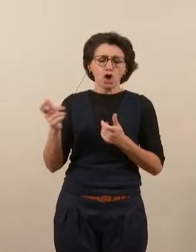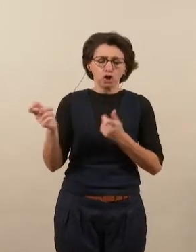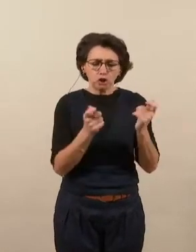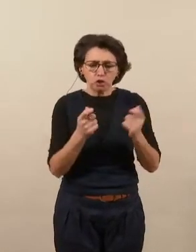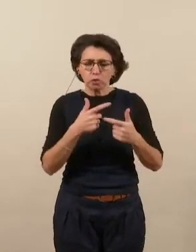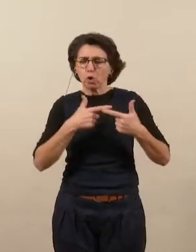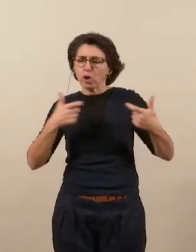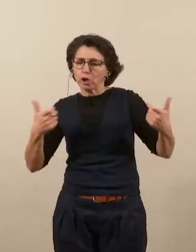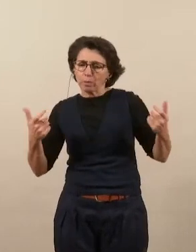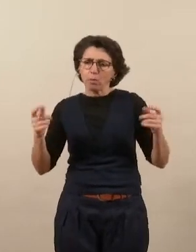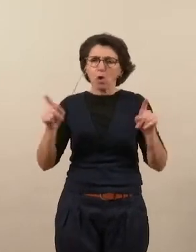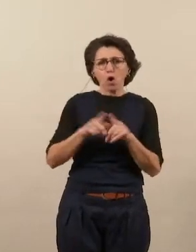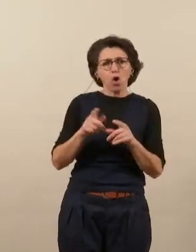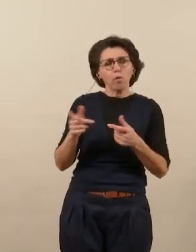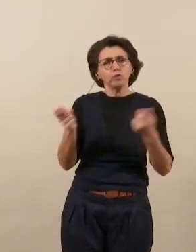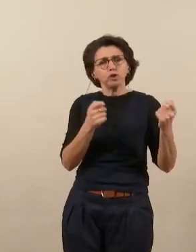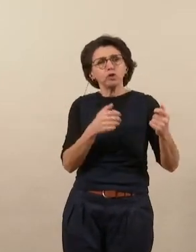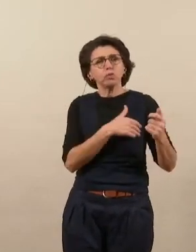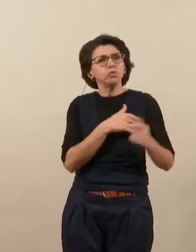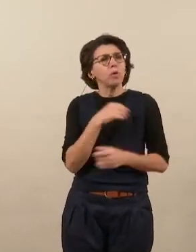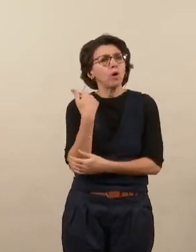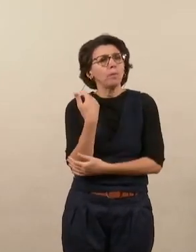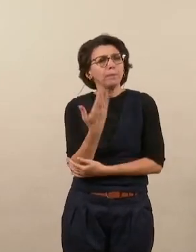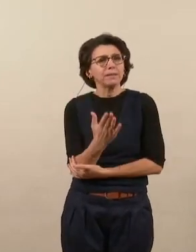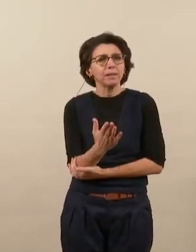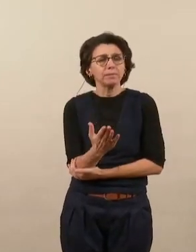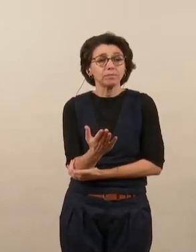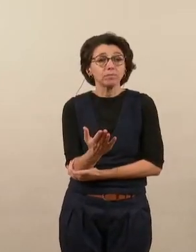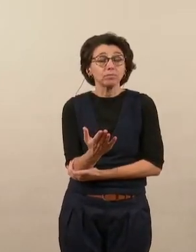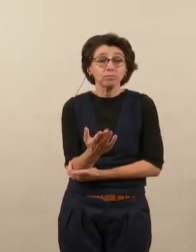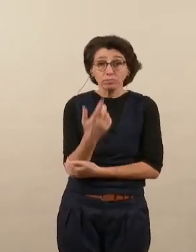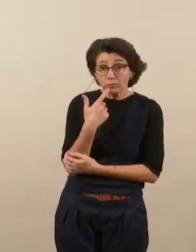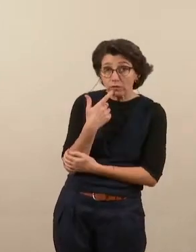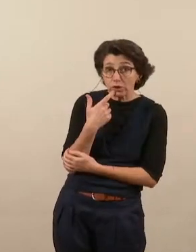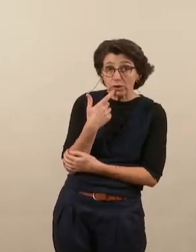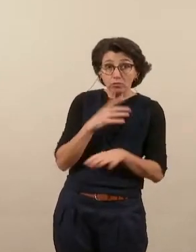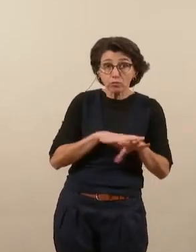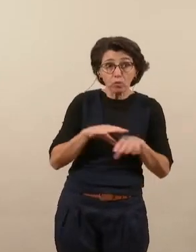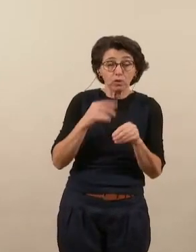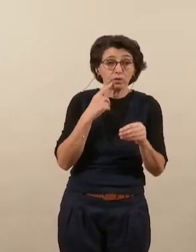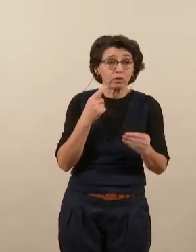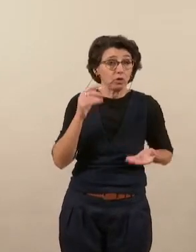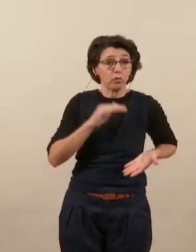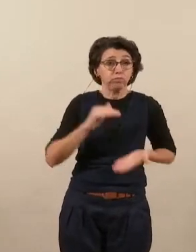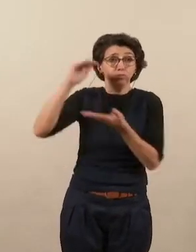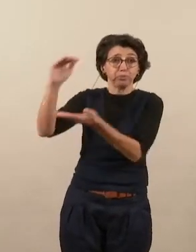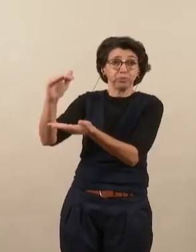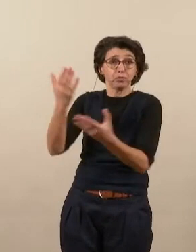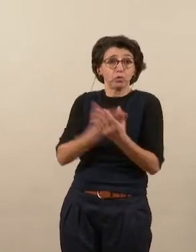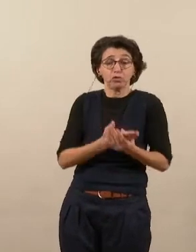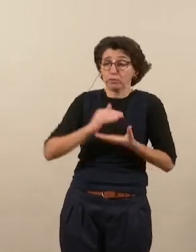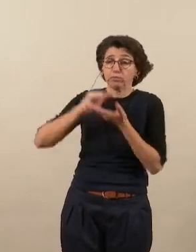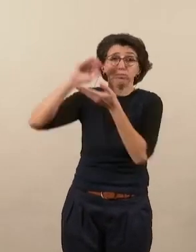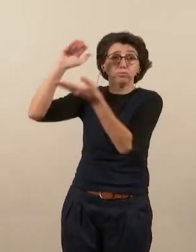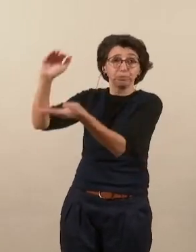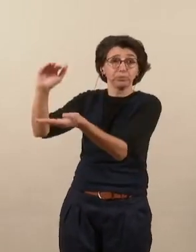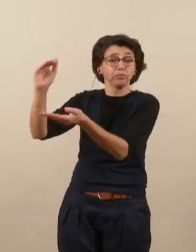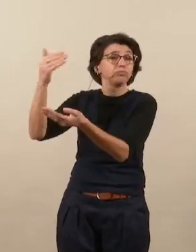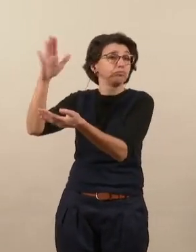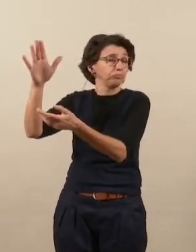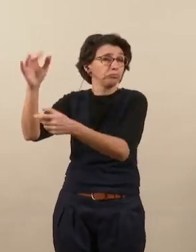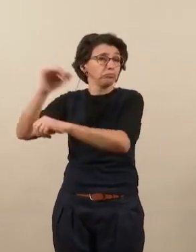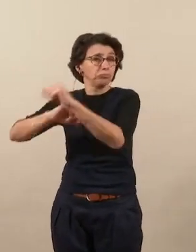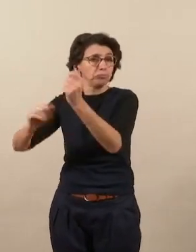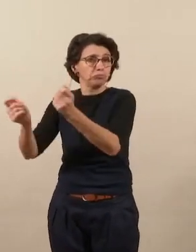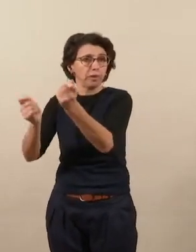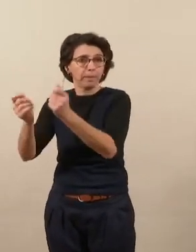Donc, ça veut dire concrètement ça sera confié à un opérateur. En commission, encore cette fois-ci, je